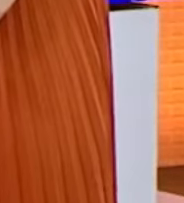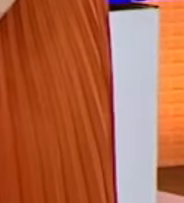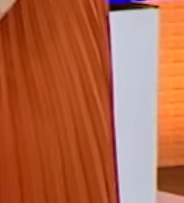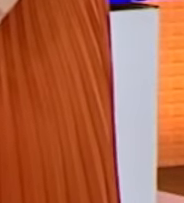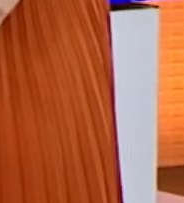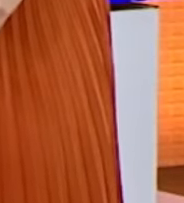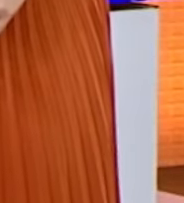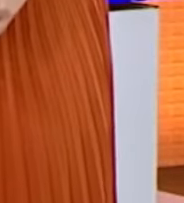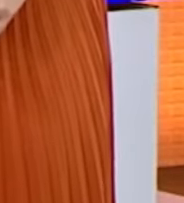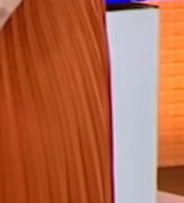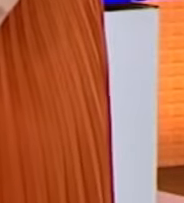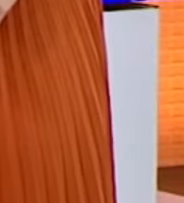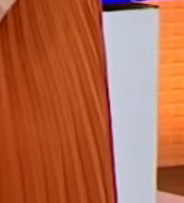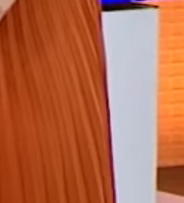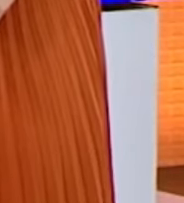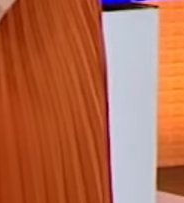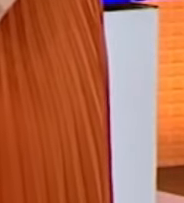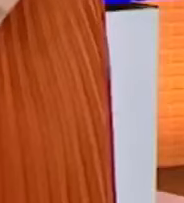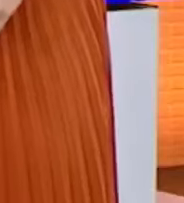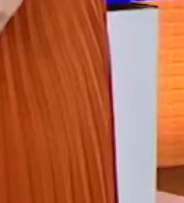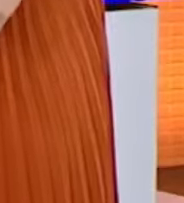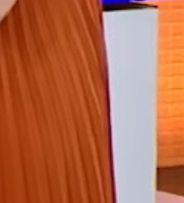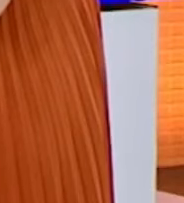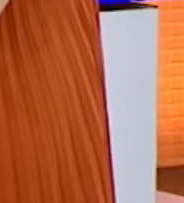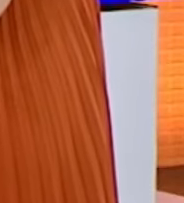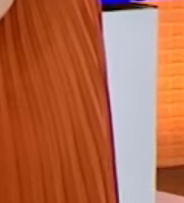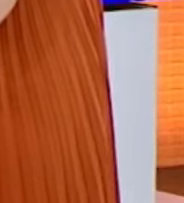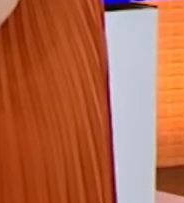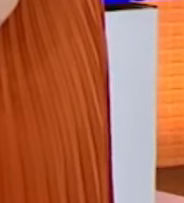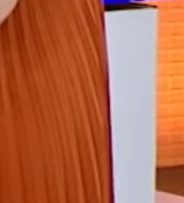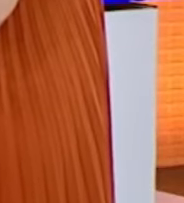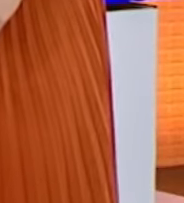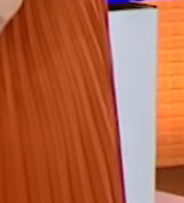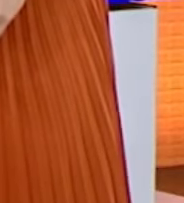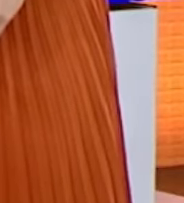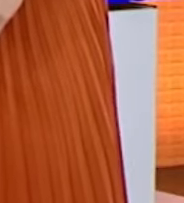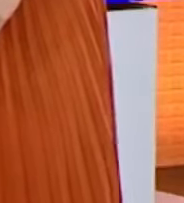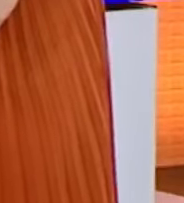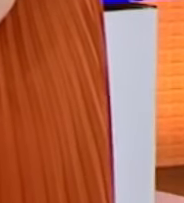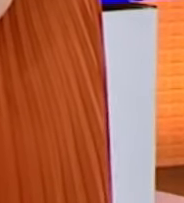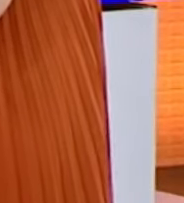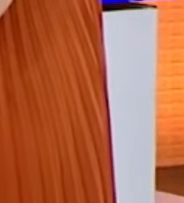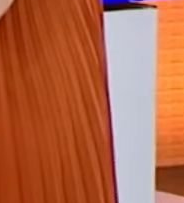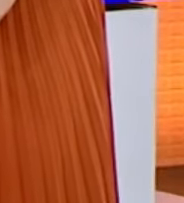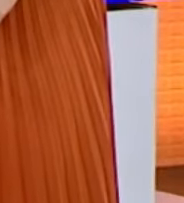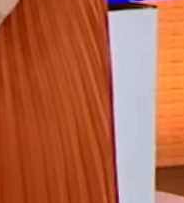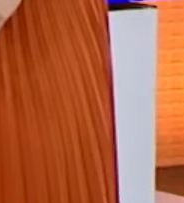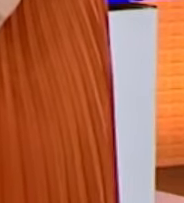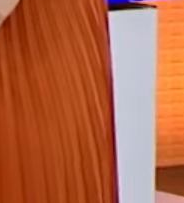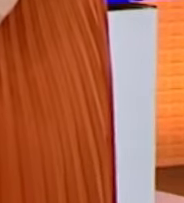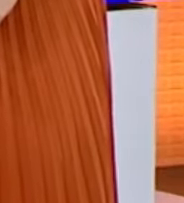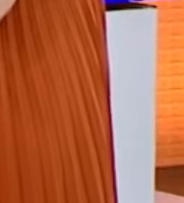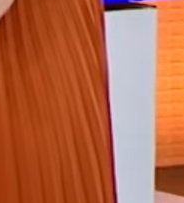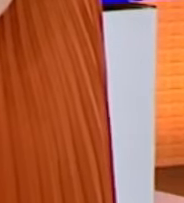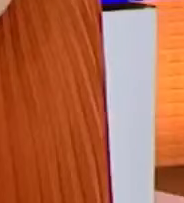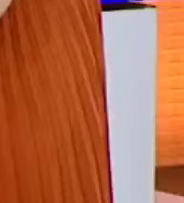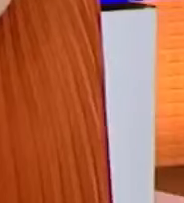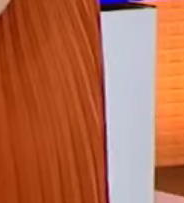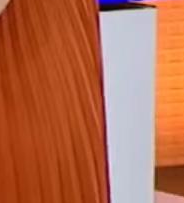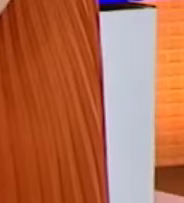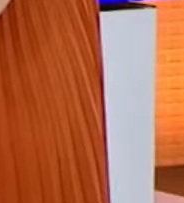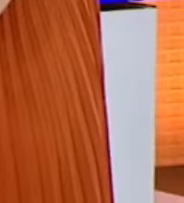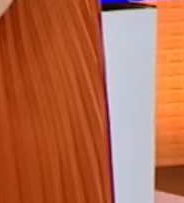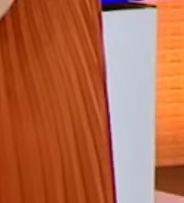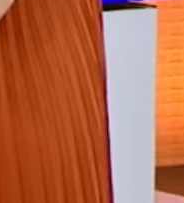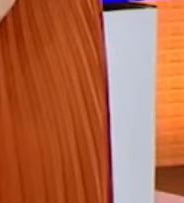mag-subscribe sa GM integrated news sa YouTube sa mga kapus abroad subaybayan niyo po kami sa GMA Pinoy TV at sa www.gmanews.tv